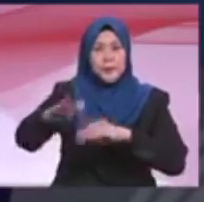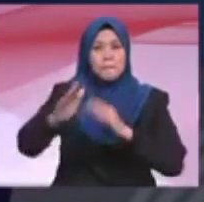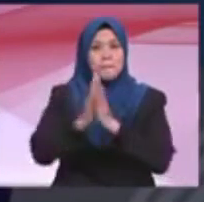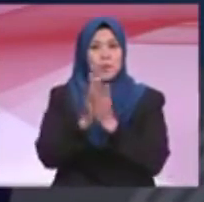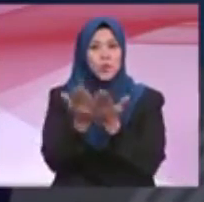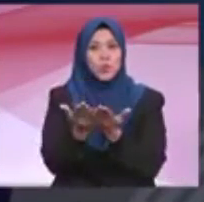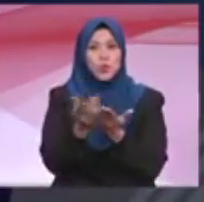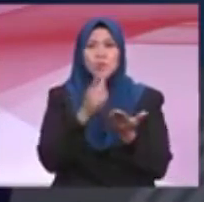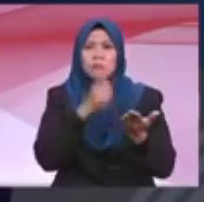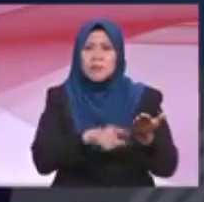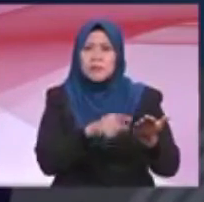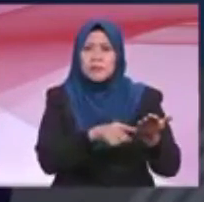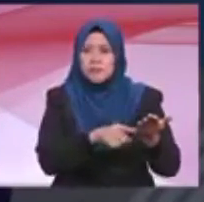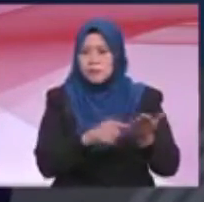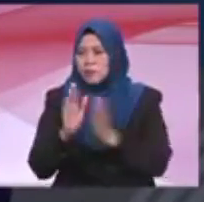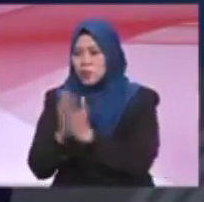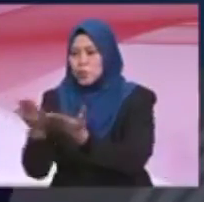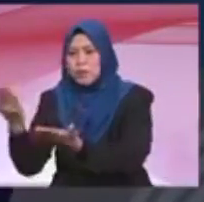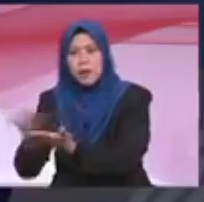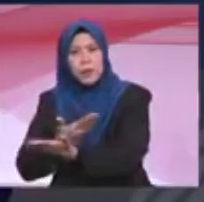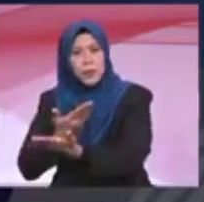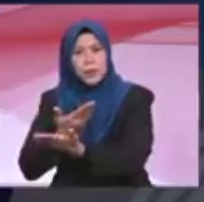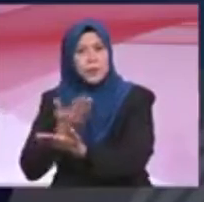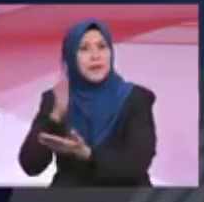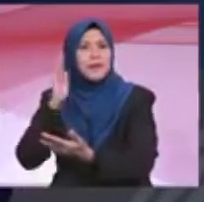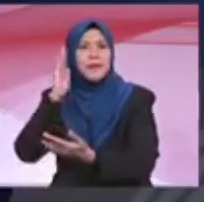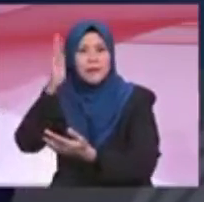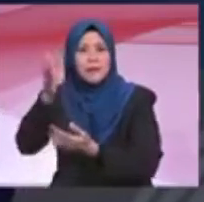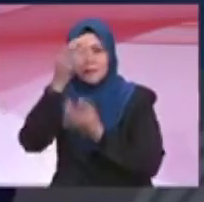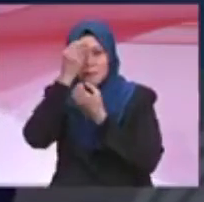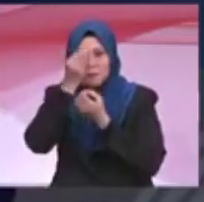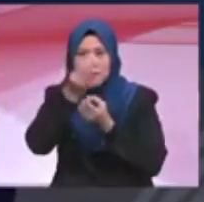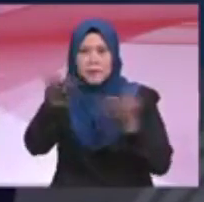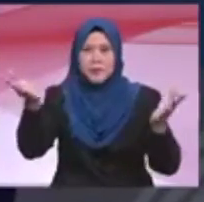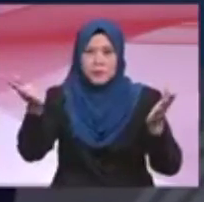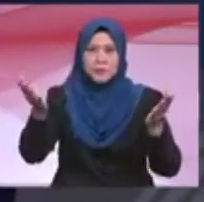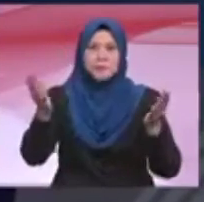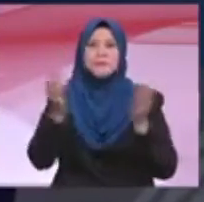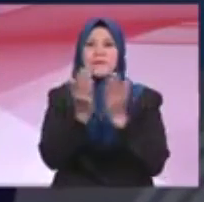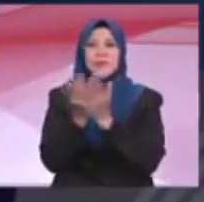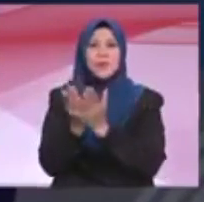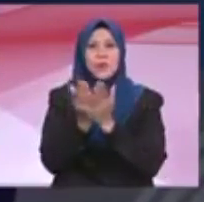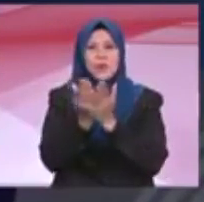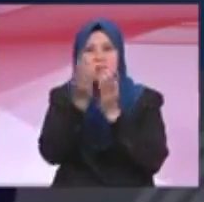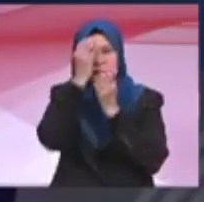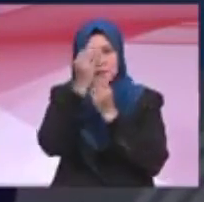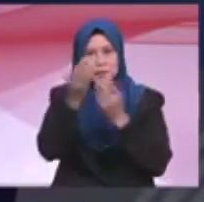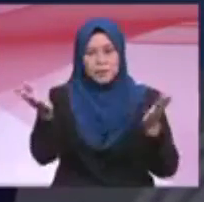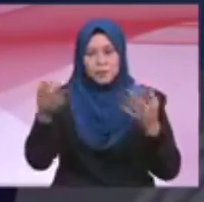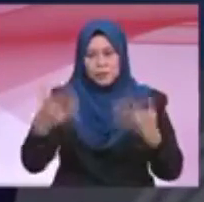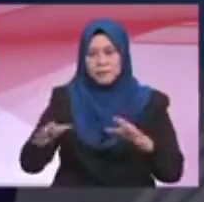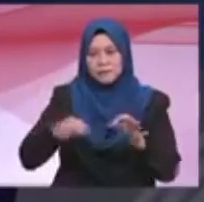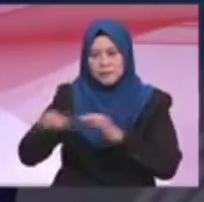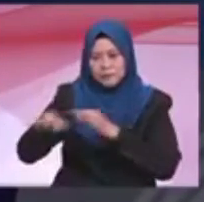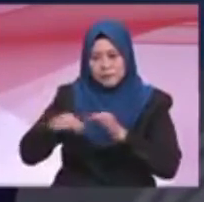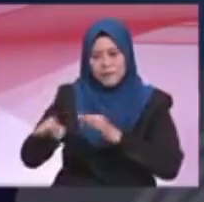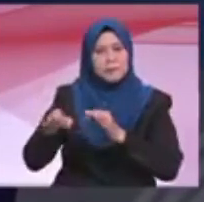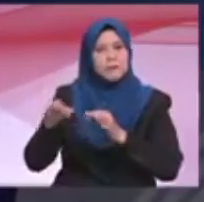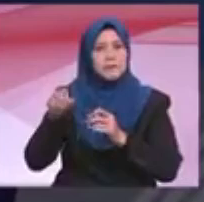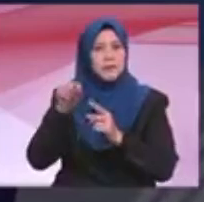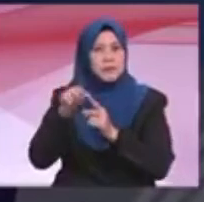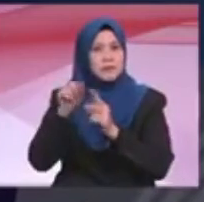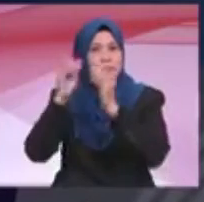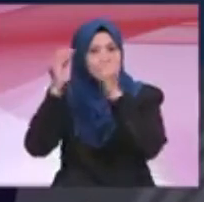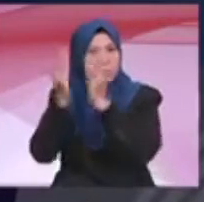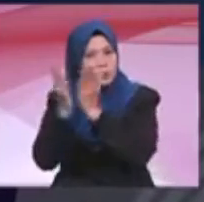lama dan pengambilan buku teks baru ini akan dimaklumkan oleh pihak sekolah. Kita telah jelaskan pada pihak sekolah kaedah-kaedah yang